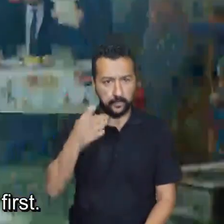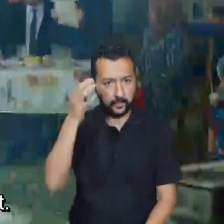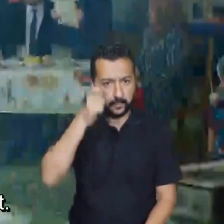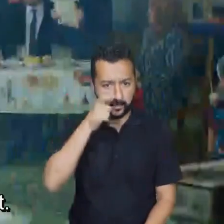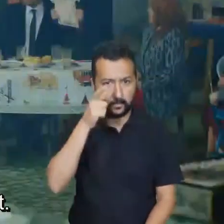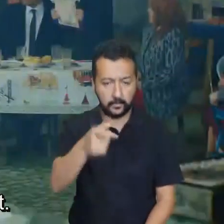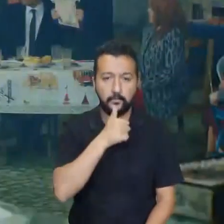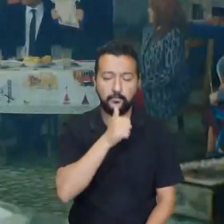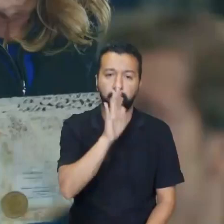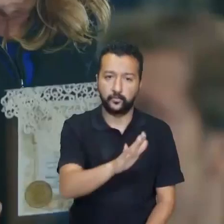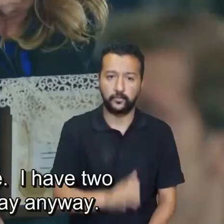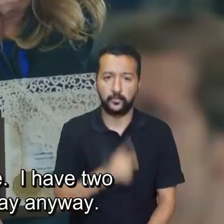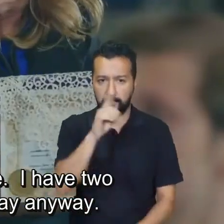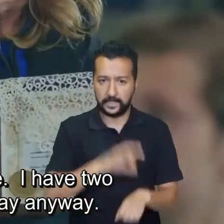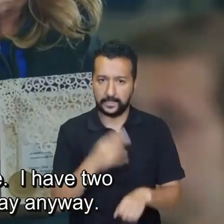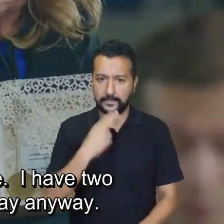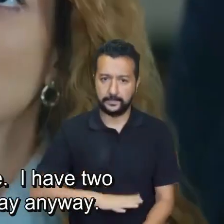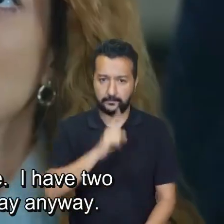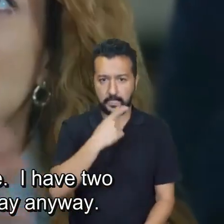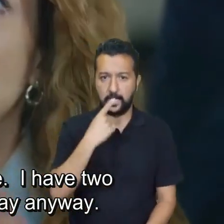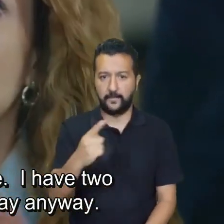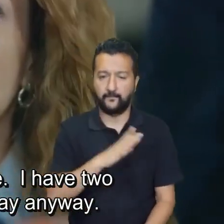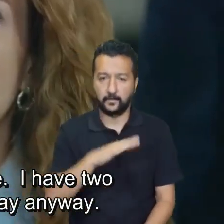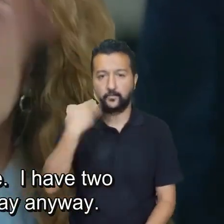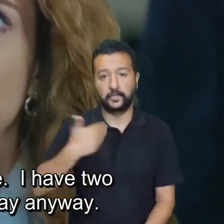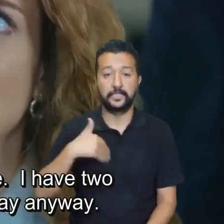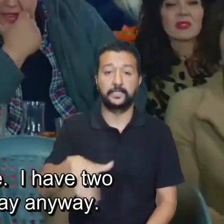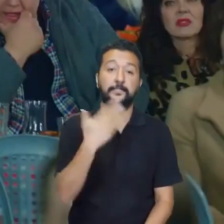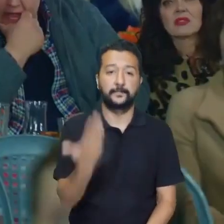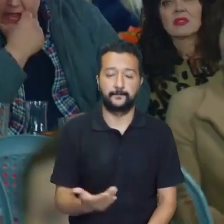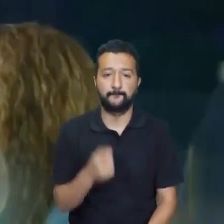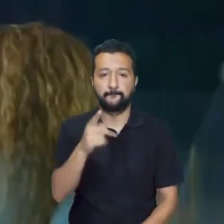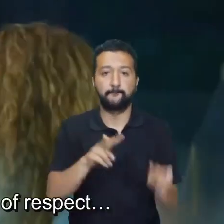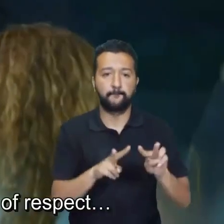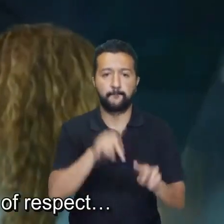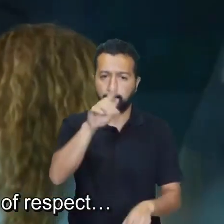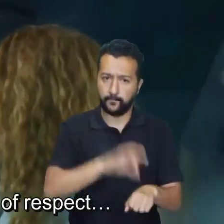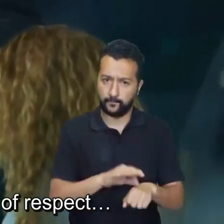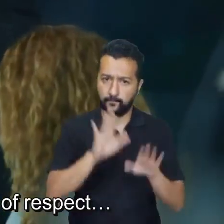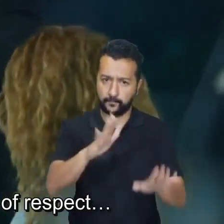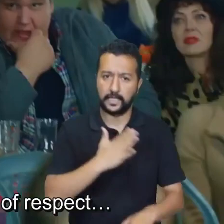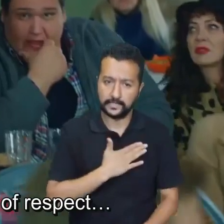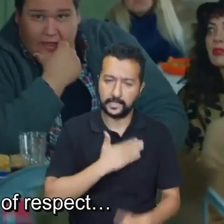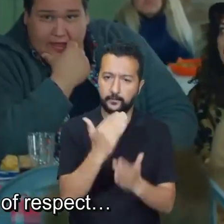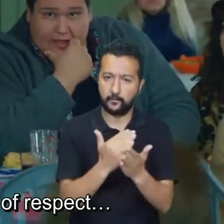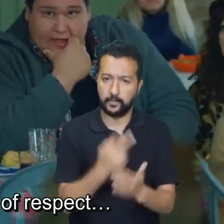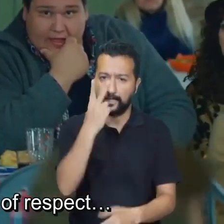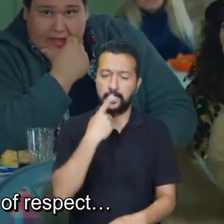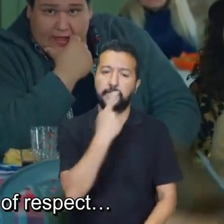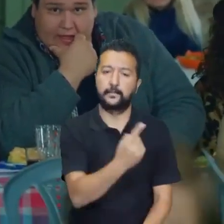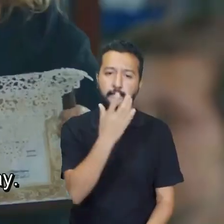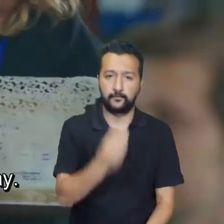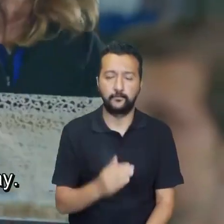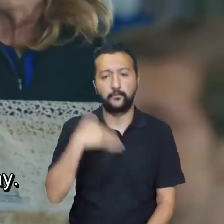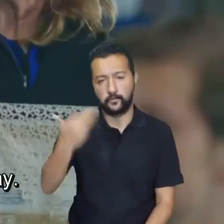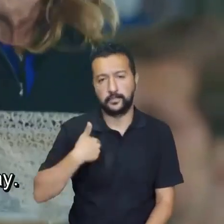bakalım ya. Şşş ya. Bir dakika kızım bir dakika. İki çift lafım var sonra çekip gideceğiz zaten. Münir bir dakika ya. Saygı kuralları içinde iki kelam